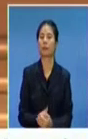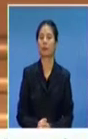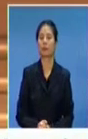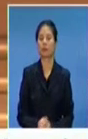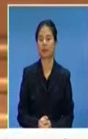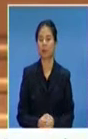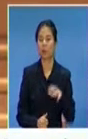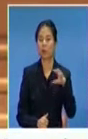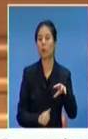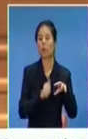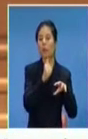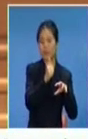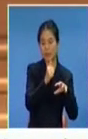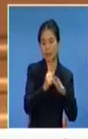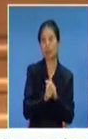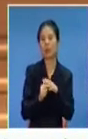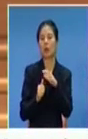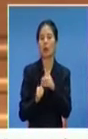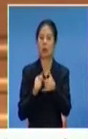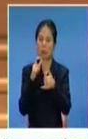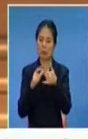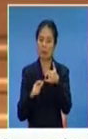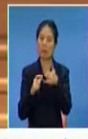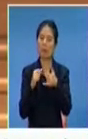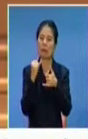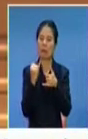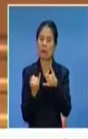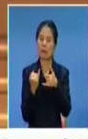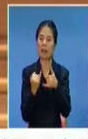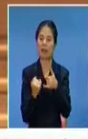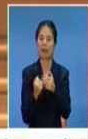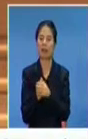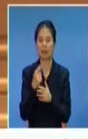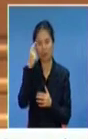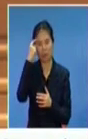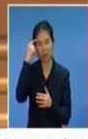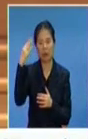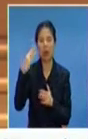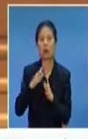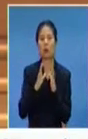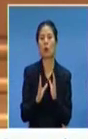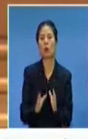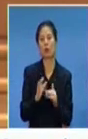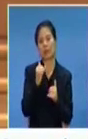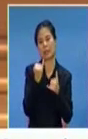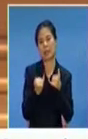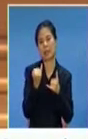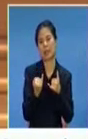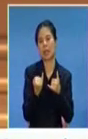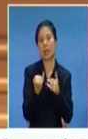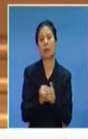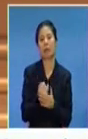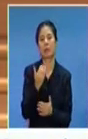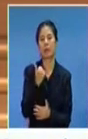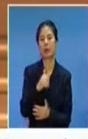องค์กรดีแต่คนแย่แน่นอนพังอย่าได้หวังหากคนแย่แน่ๆเอ่ยระเบียบคำสั่งข้อบังคับทุกอย่างดีหม